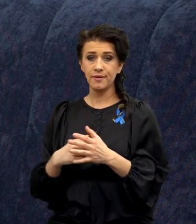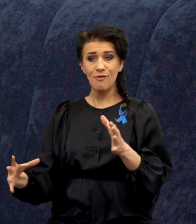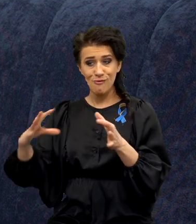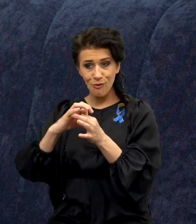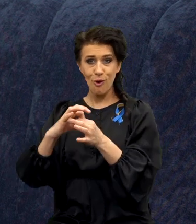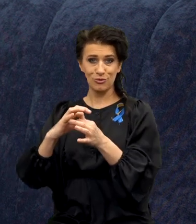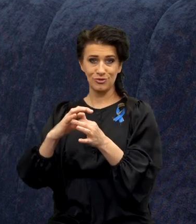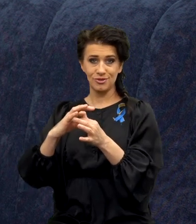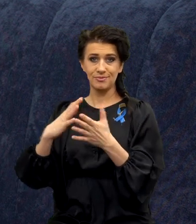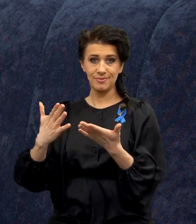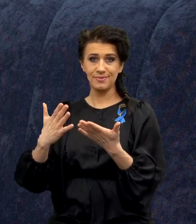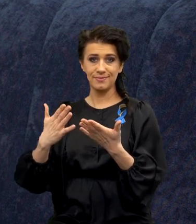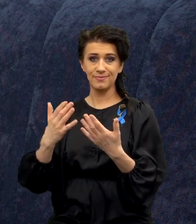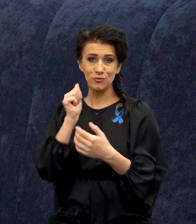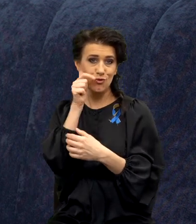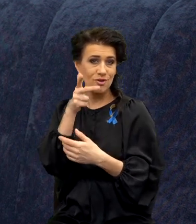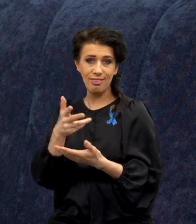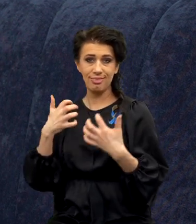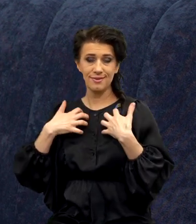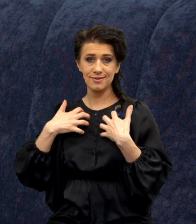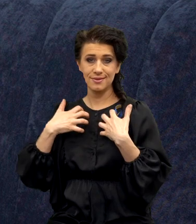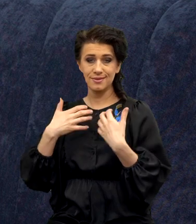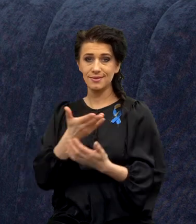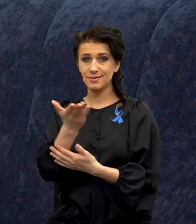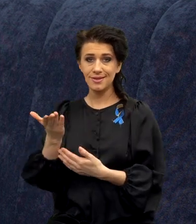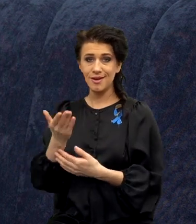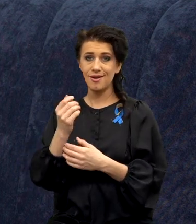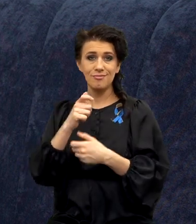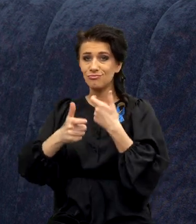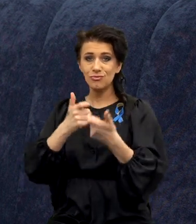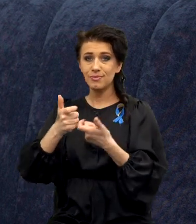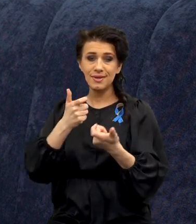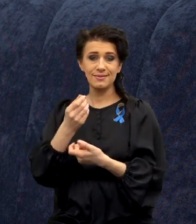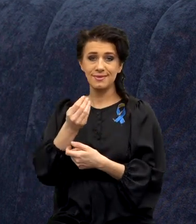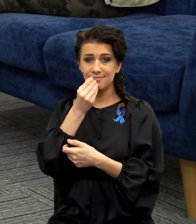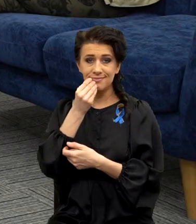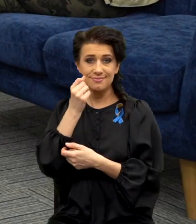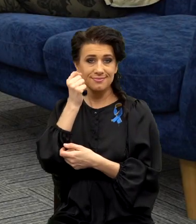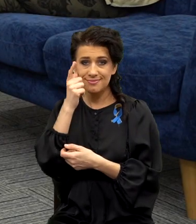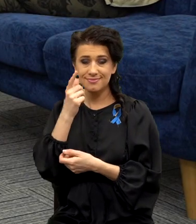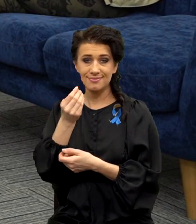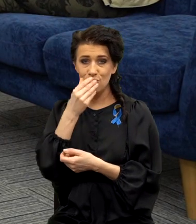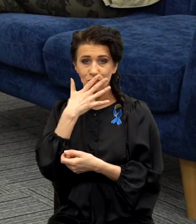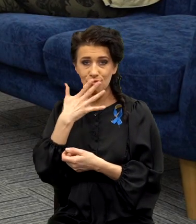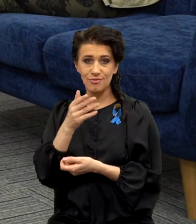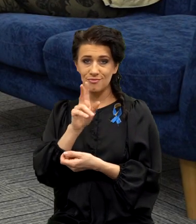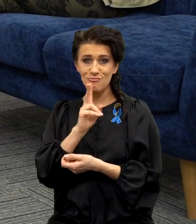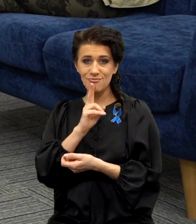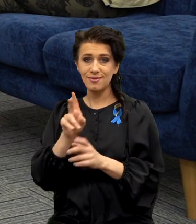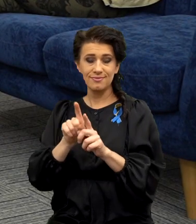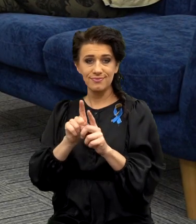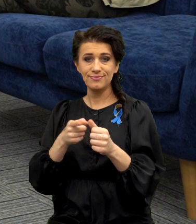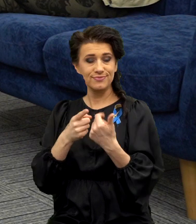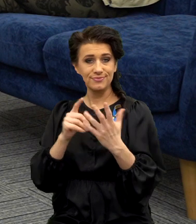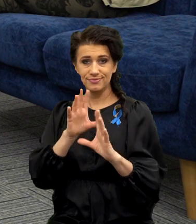włączają się tak samo w rytm naszego życia, w rutyny robienia śniadań, obiadów, kolacji, prania. Tak, ja bym chciała jeszcze